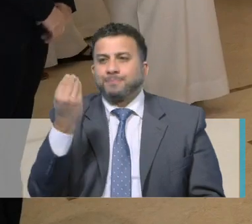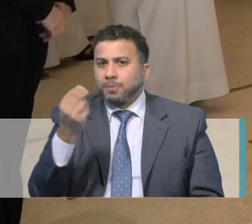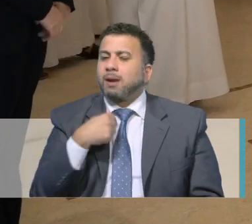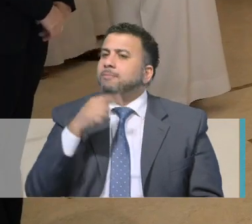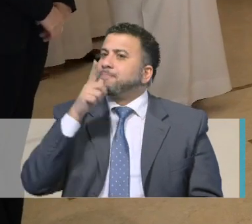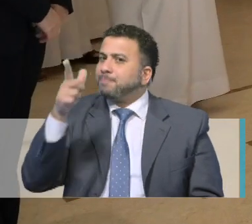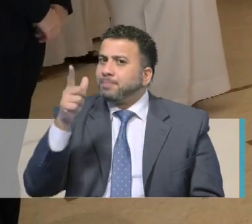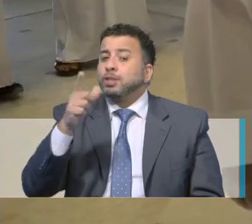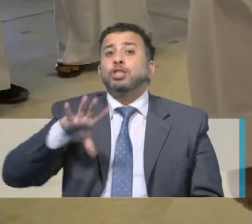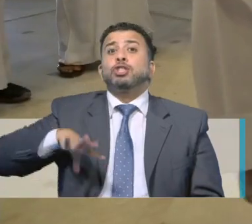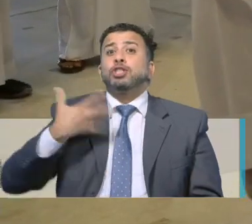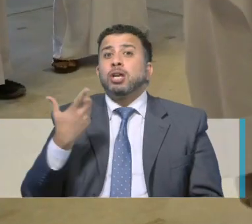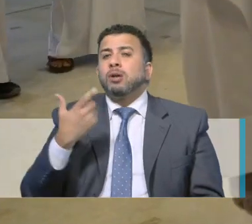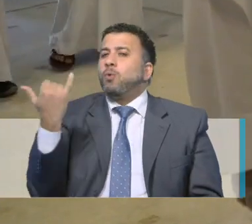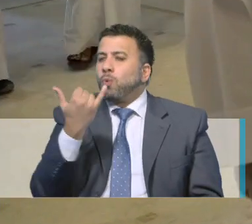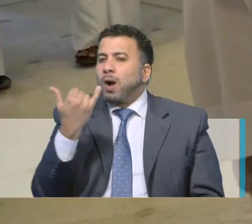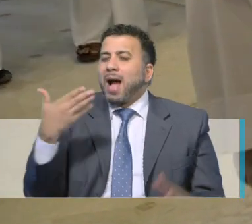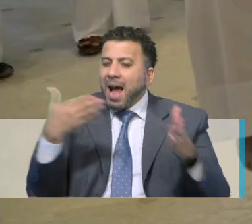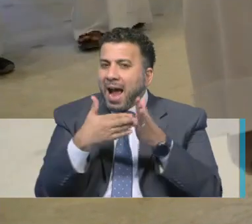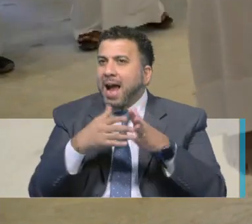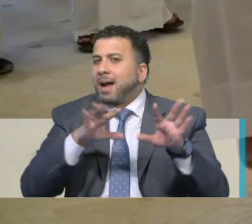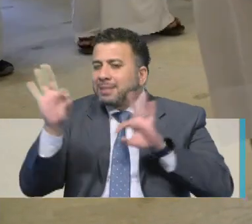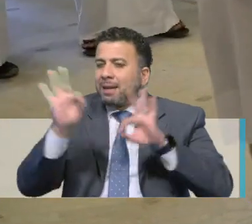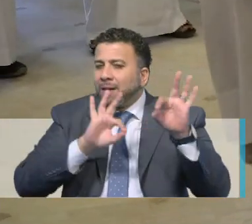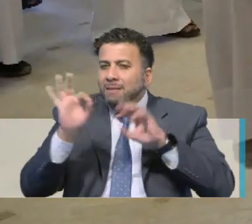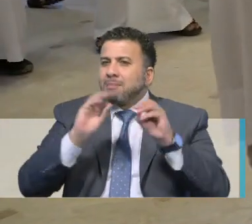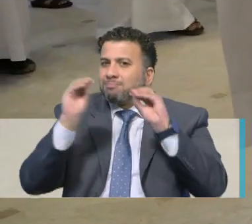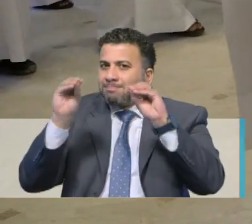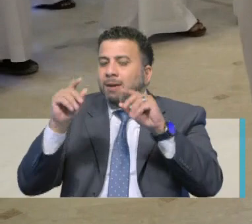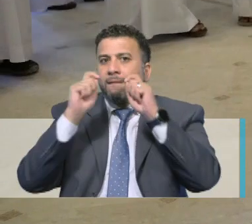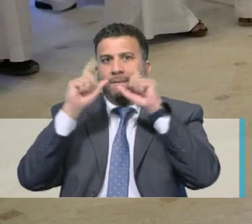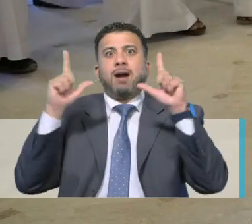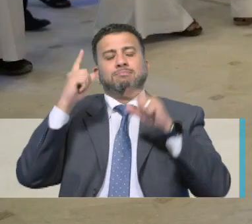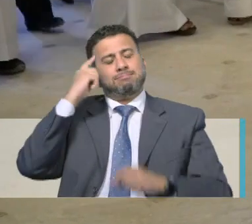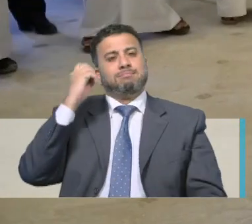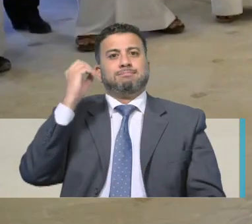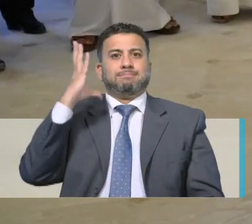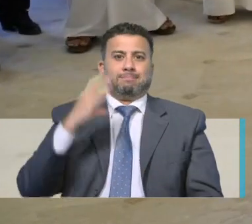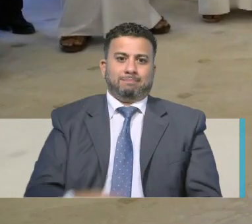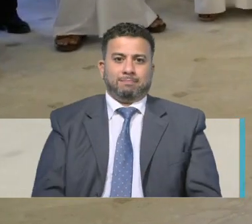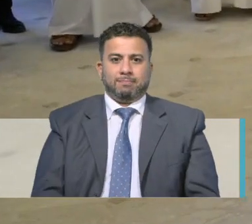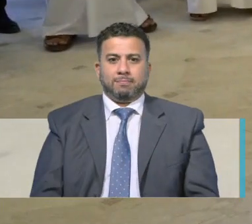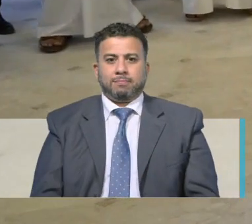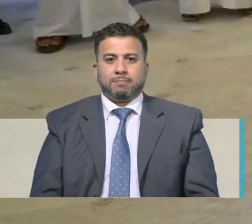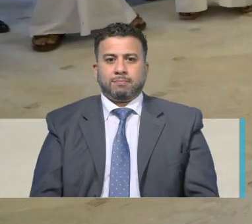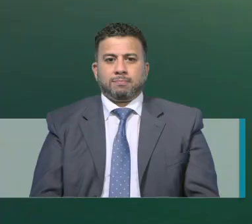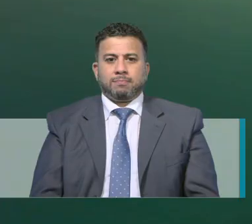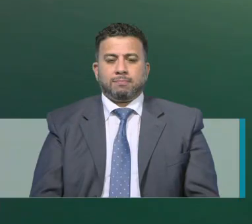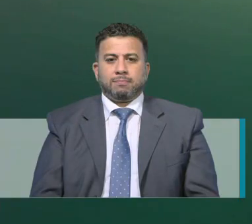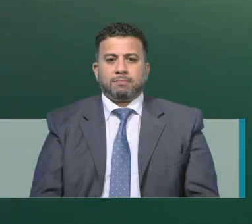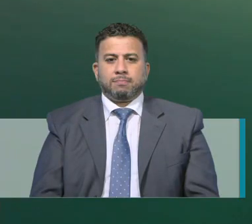والتوجيهات الخاصه باللمسات الاخيره لهذا المشروع او مثلا اذا في سوق او